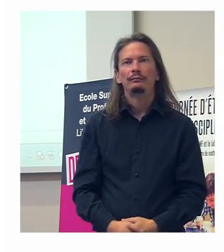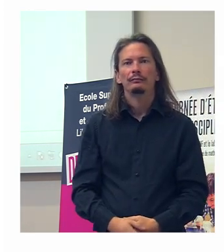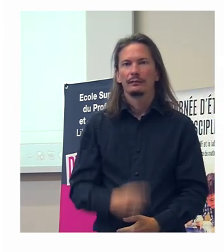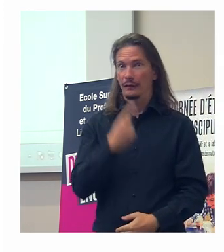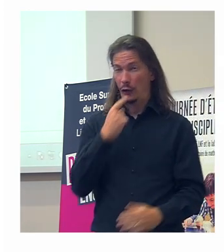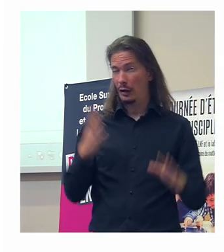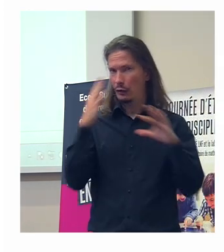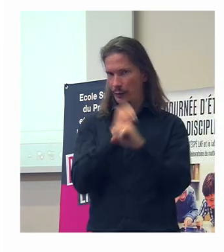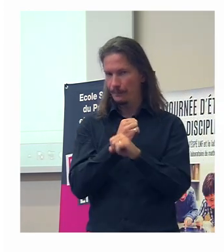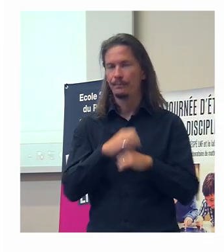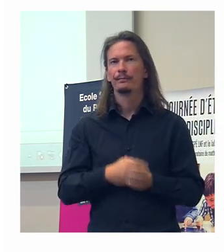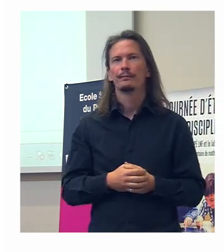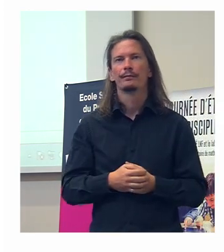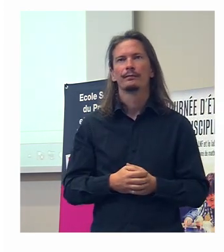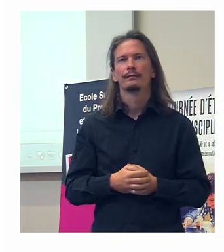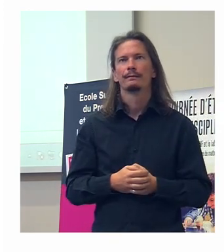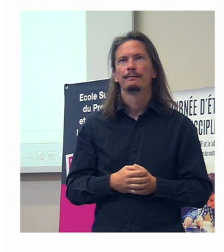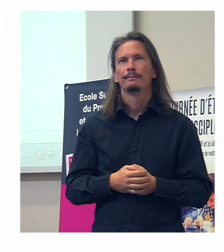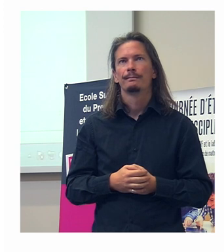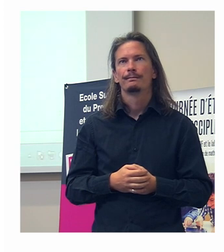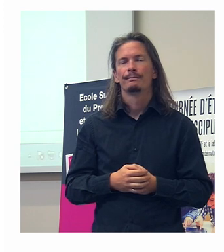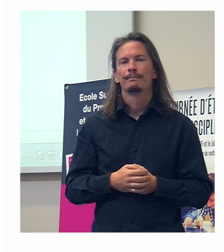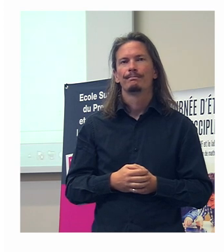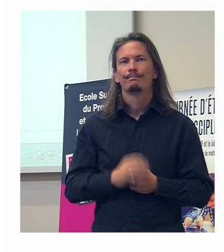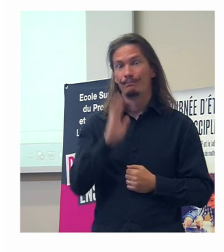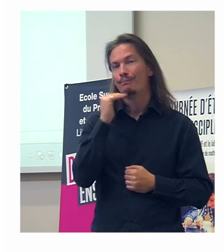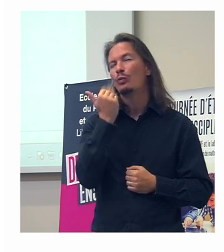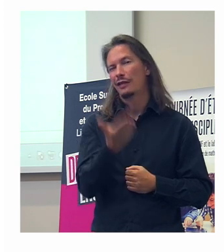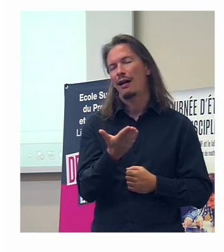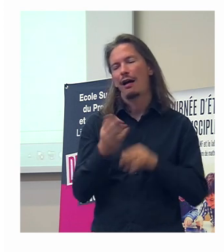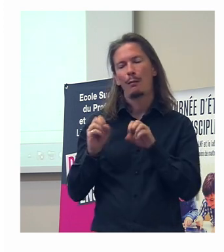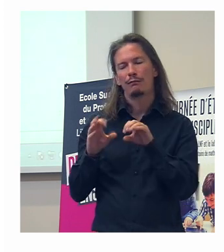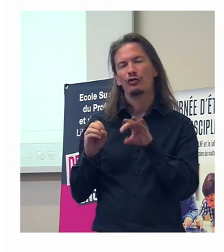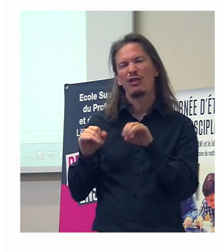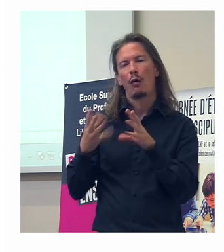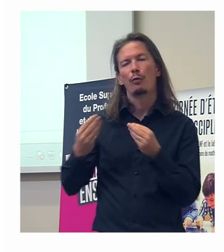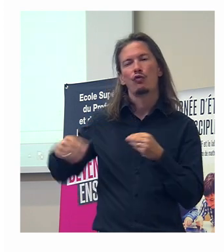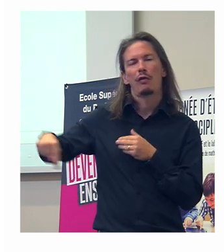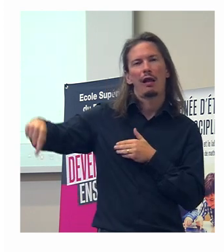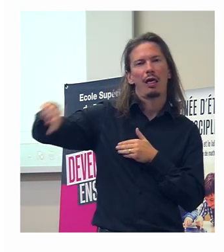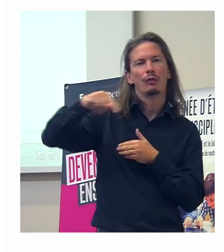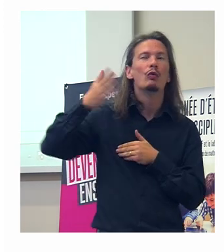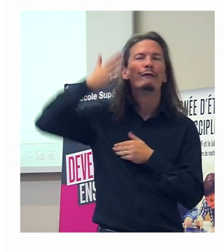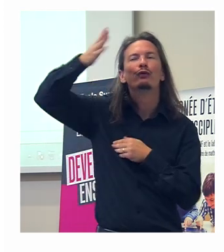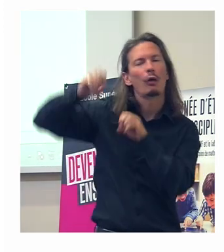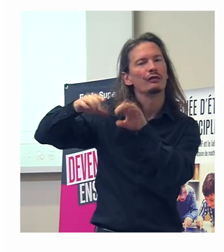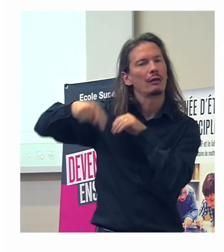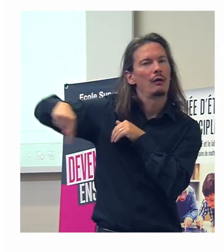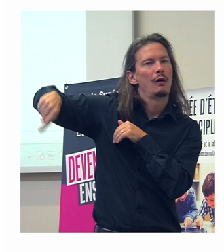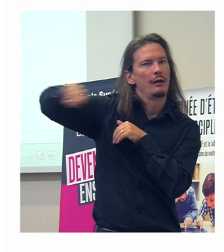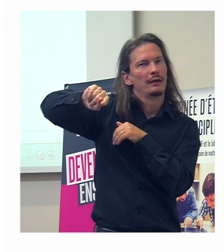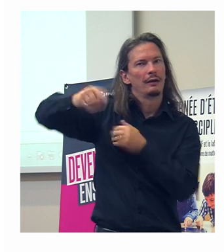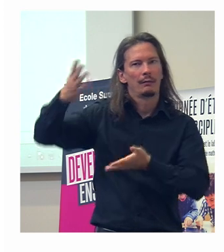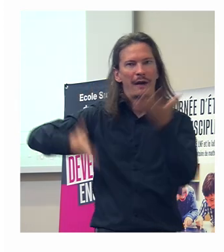résumé, et ce n'est pas pour rien, à mon avis, que la plupart des enseignants ou les futurs enseignants